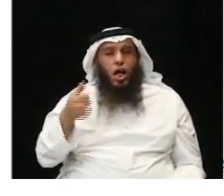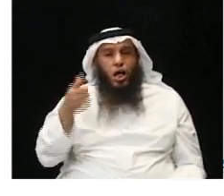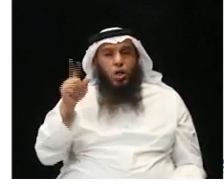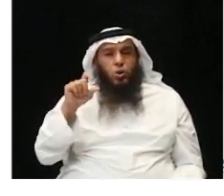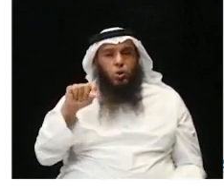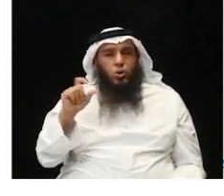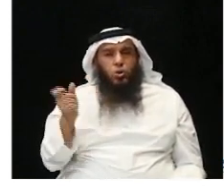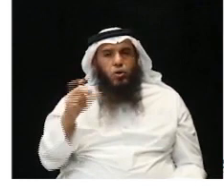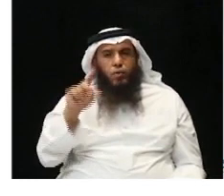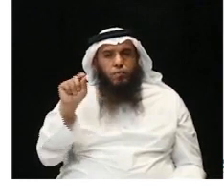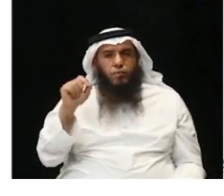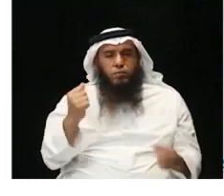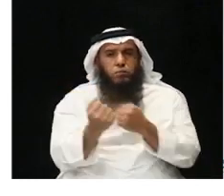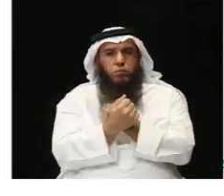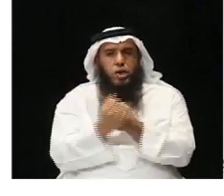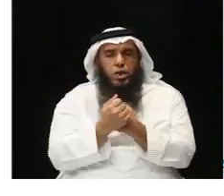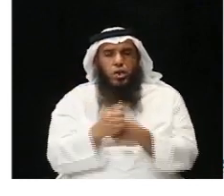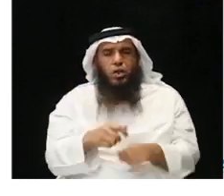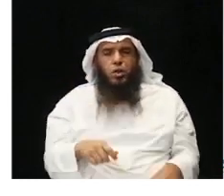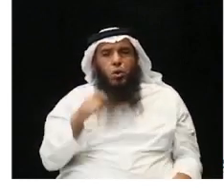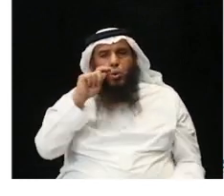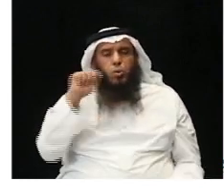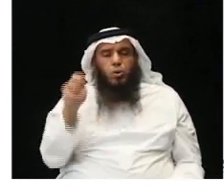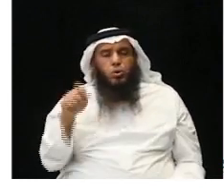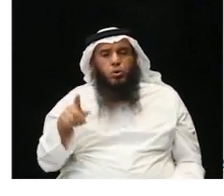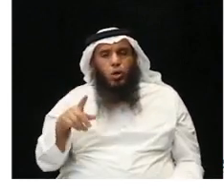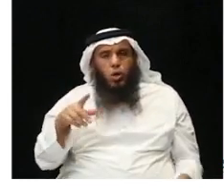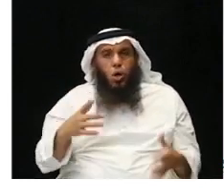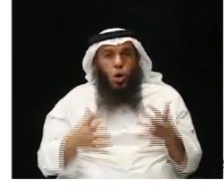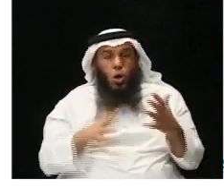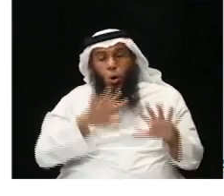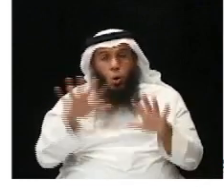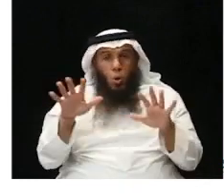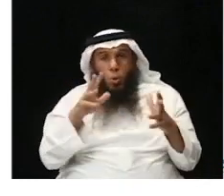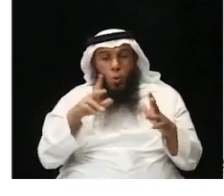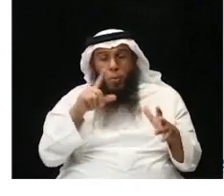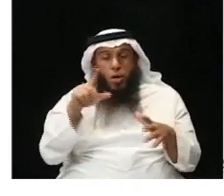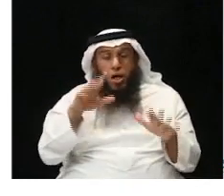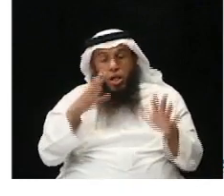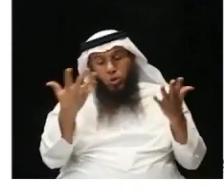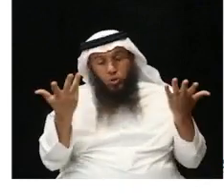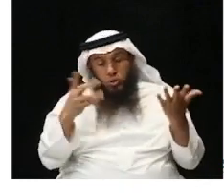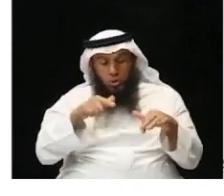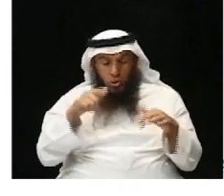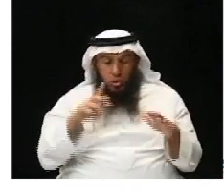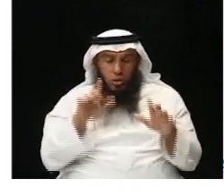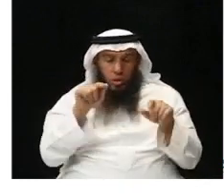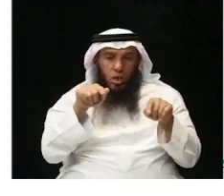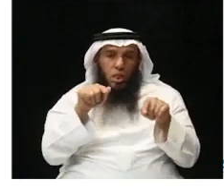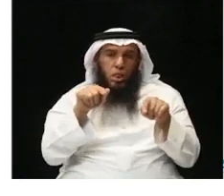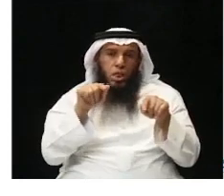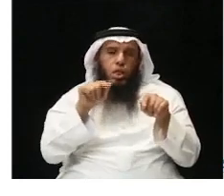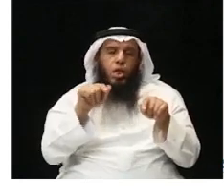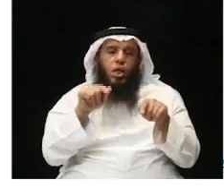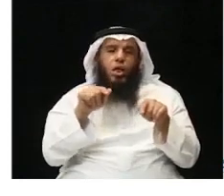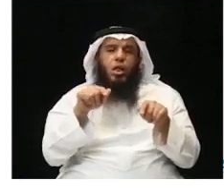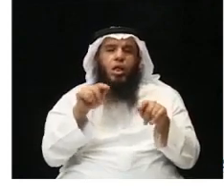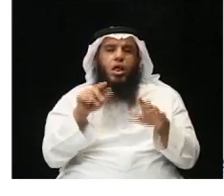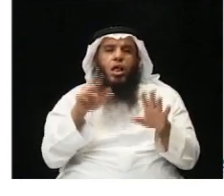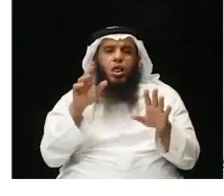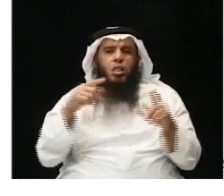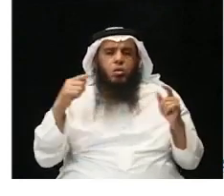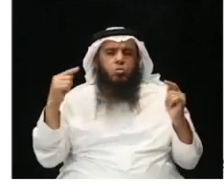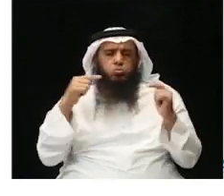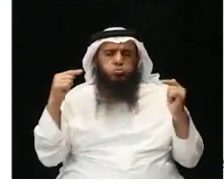لما كذب الرسل حصلت له العقوبة التي تتناسب مع حجم هذا، مع حجم هذا الرد،